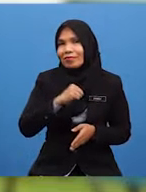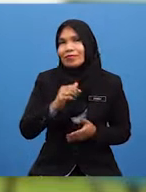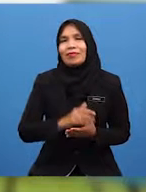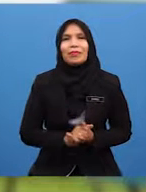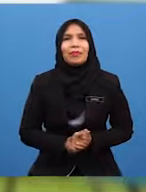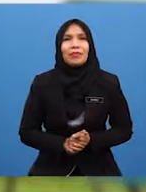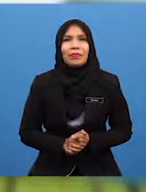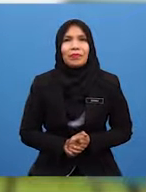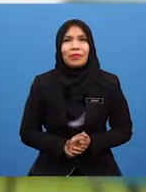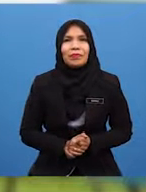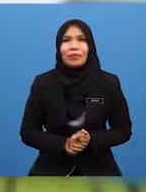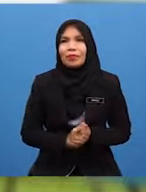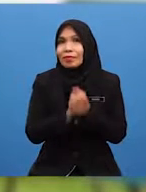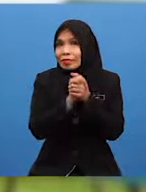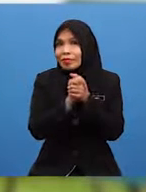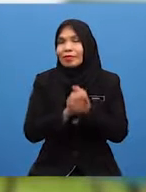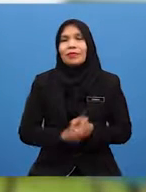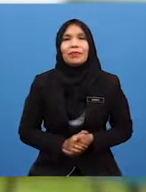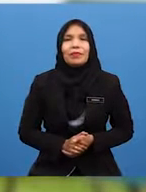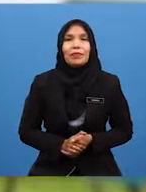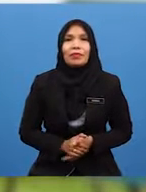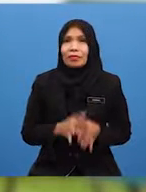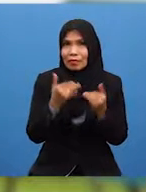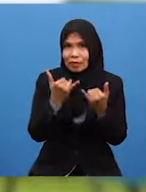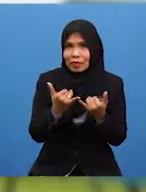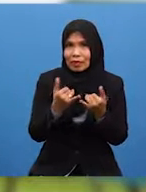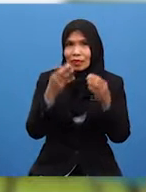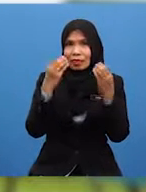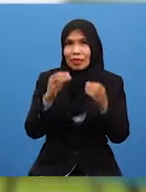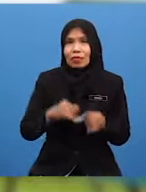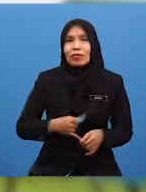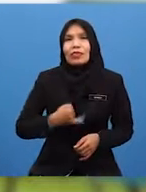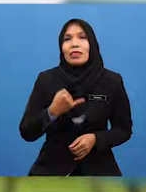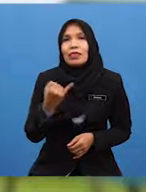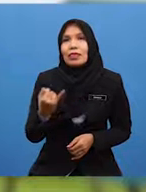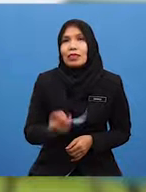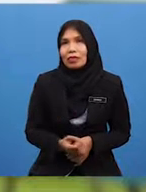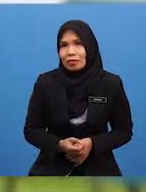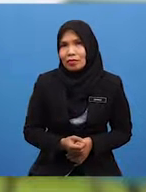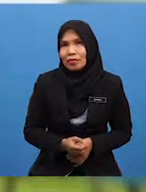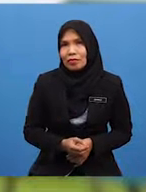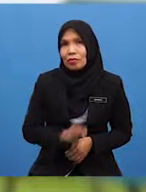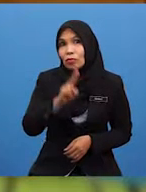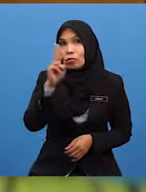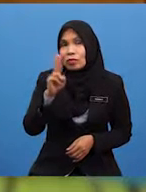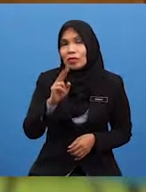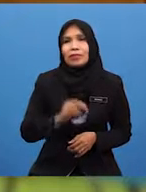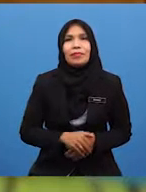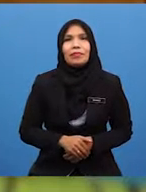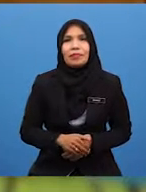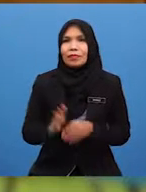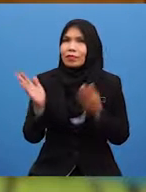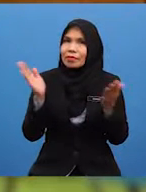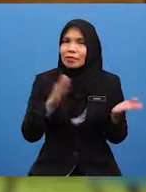Syabas, murid-murid. Sekarang, cikgu ingin menguji ingatan kamu.